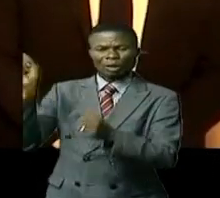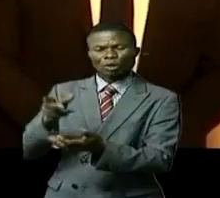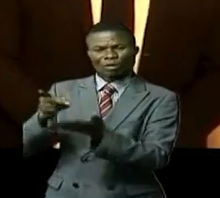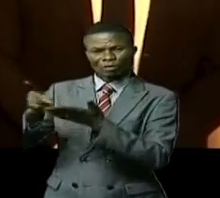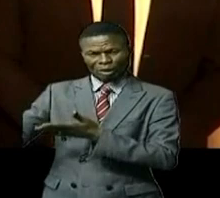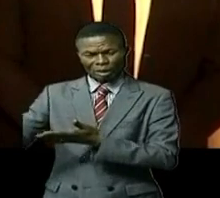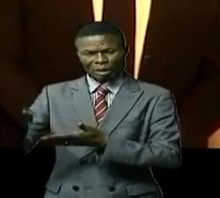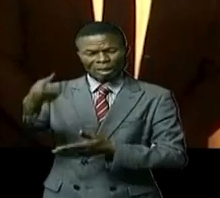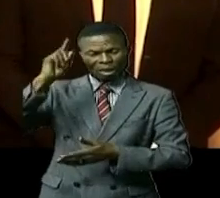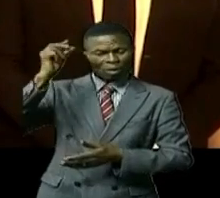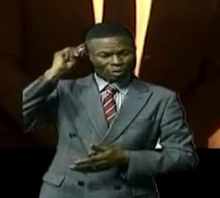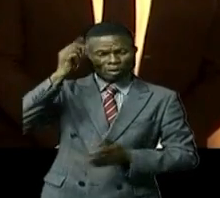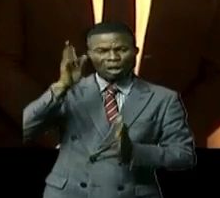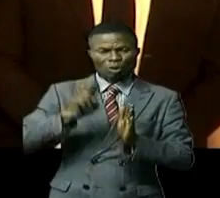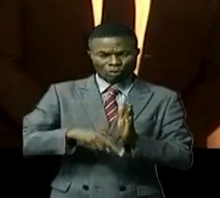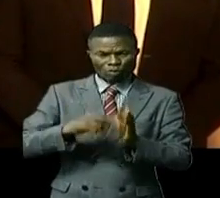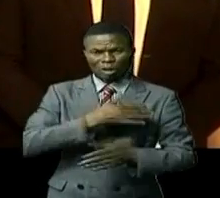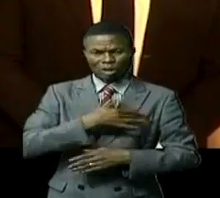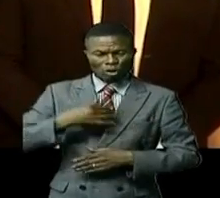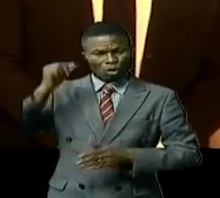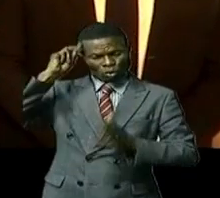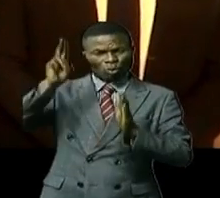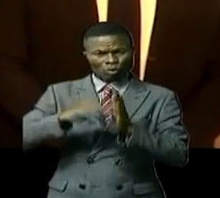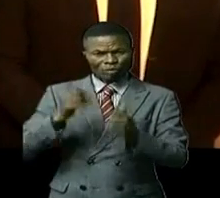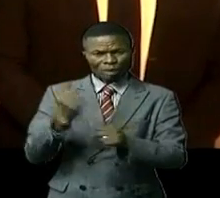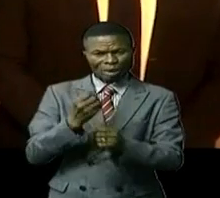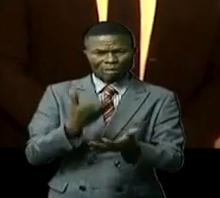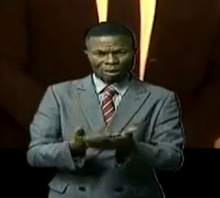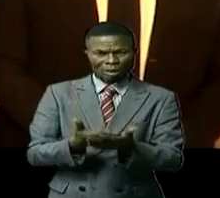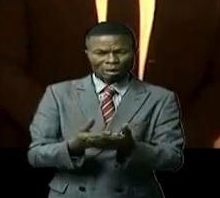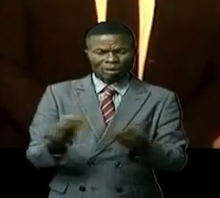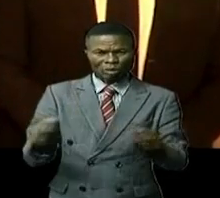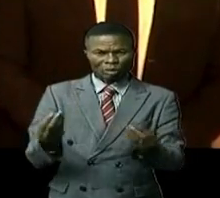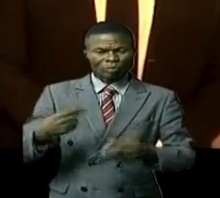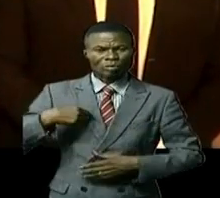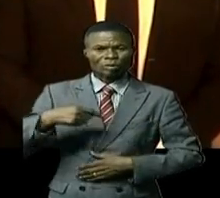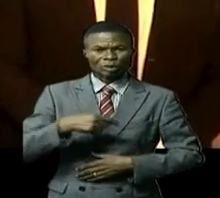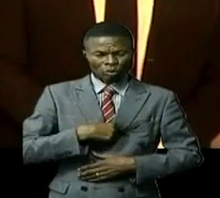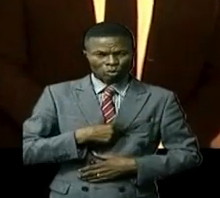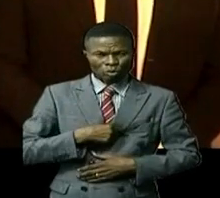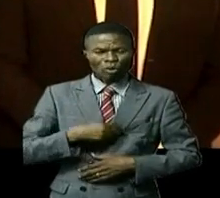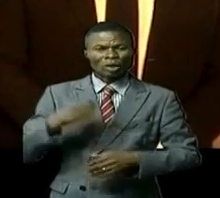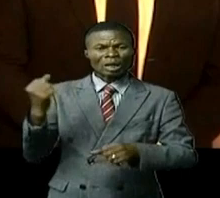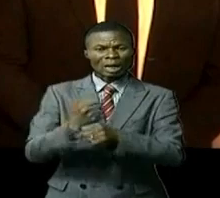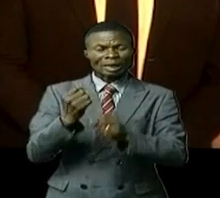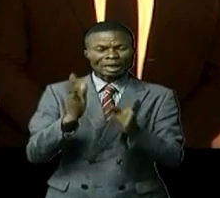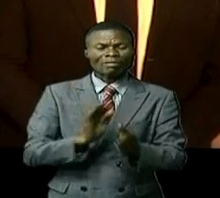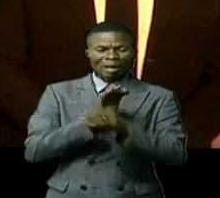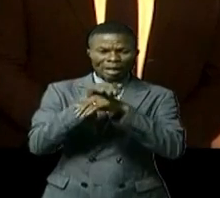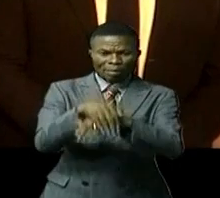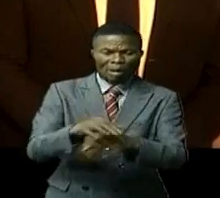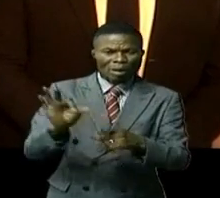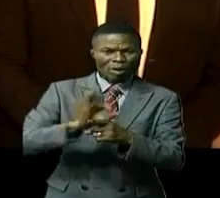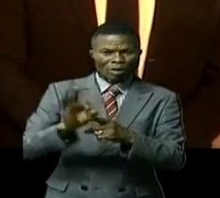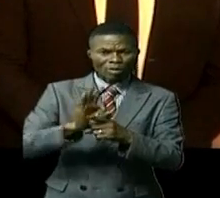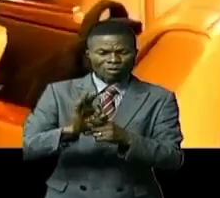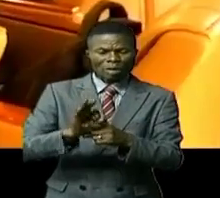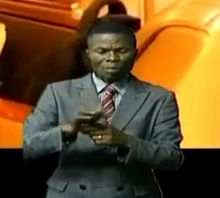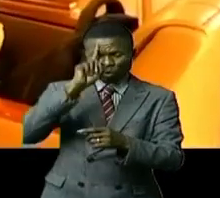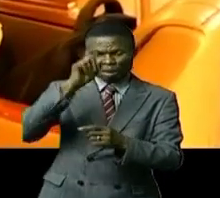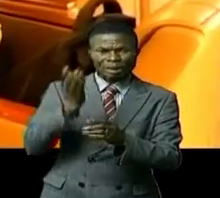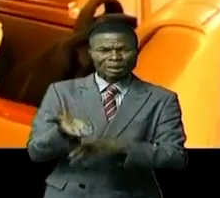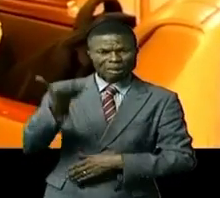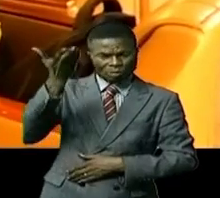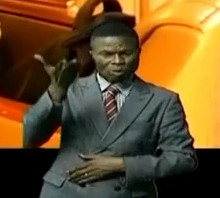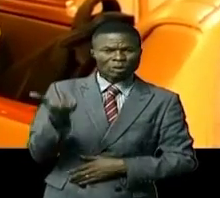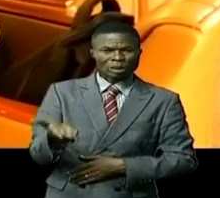le gouvernement parce qu'il le fait au nom du gouvernement. Donc nous avons mis nos agents en formation afin qu'ils montent en compétences.